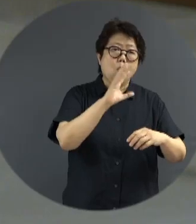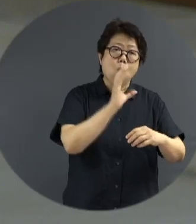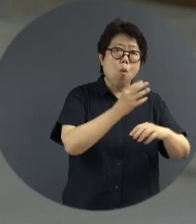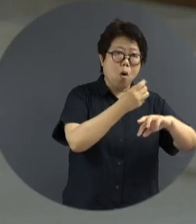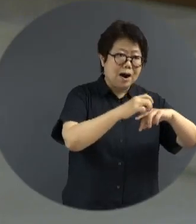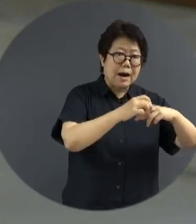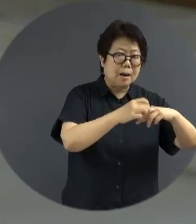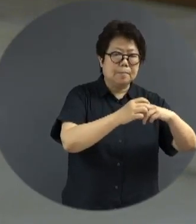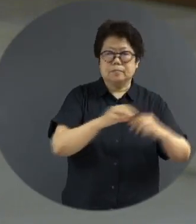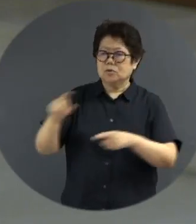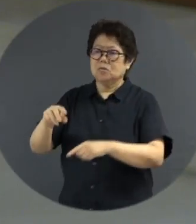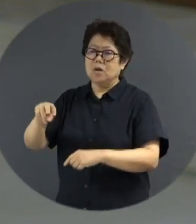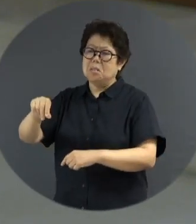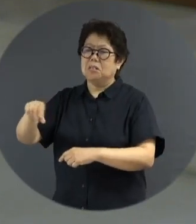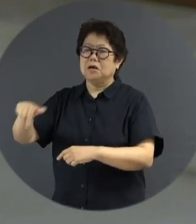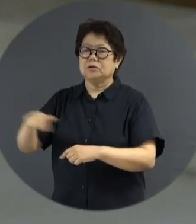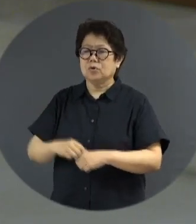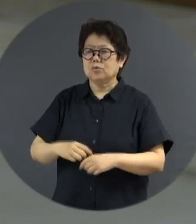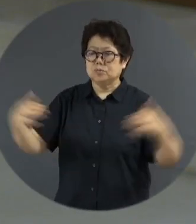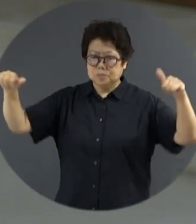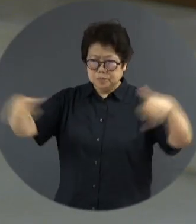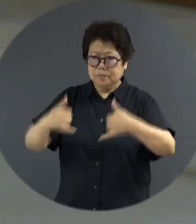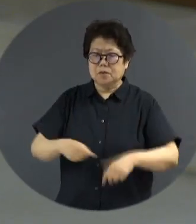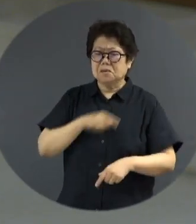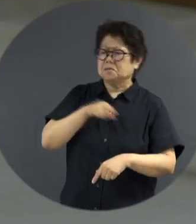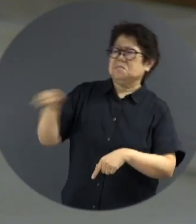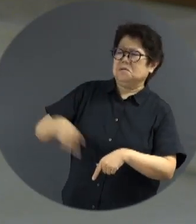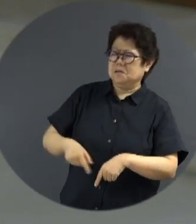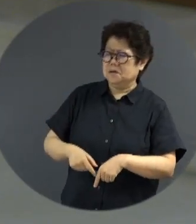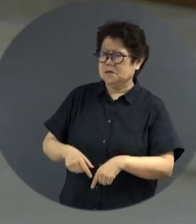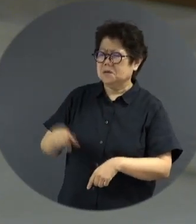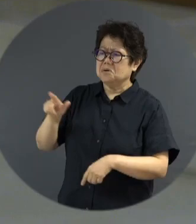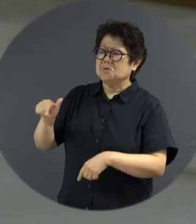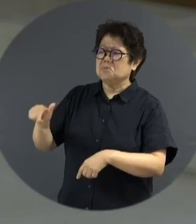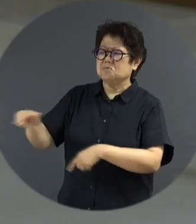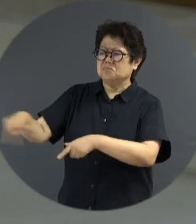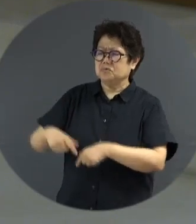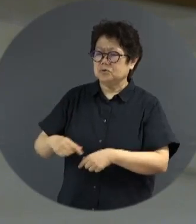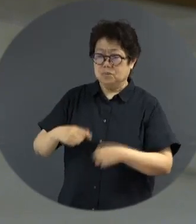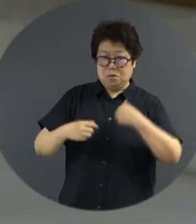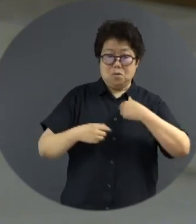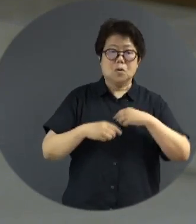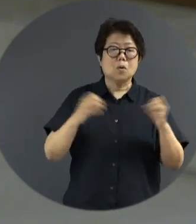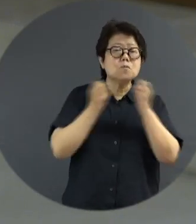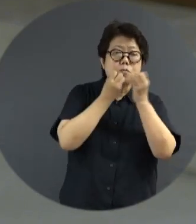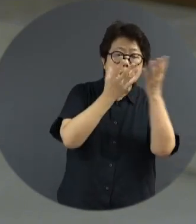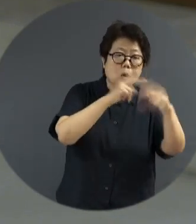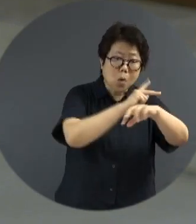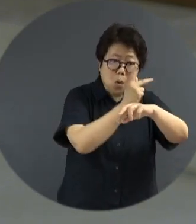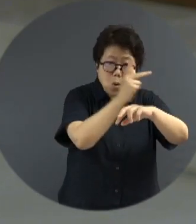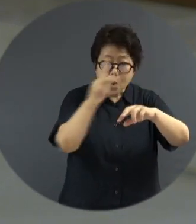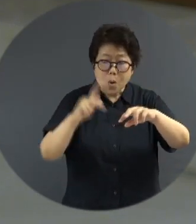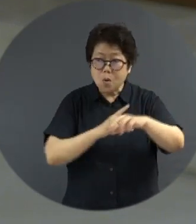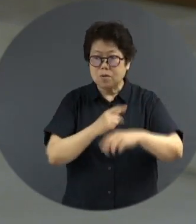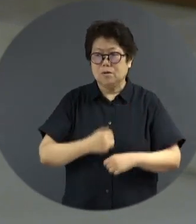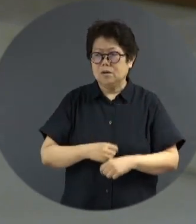不俏地对泥土说，你看看你灰暗暗地，你看看我有闪亮的光芒吗？你看看你，你